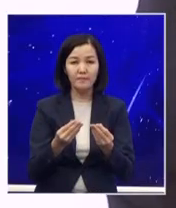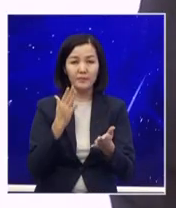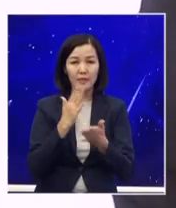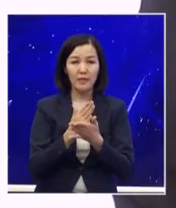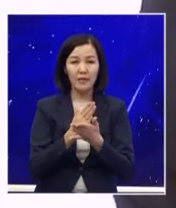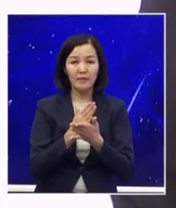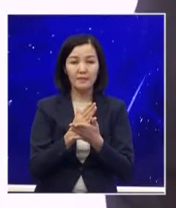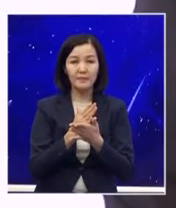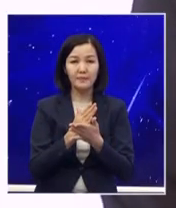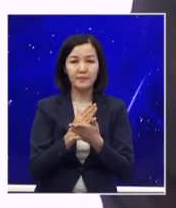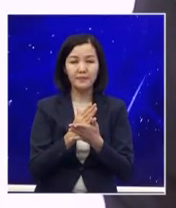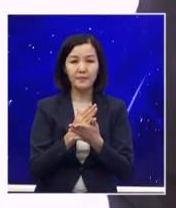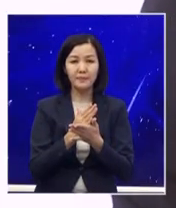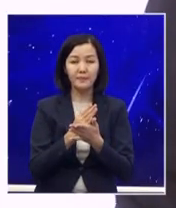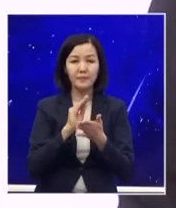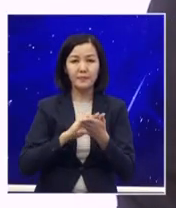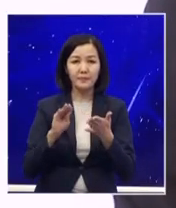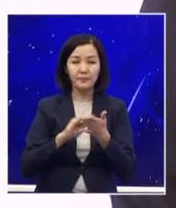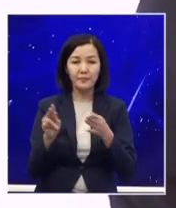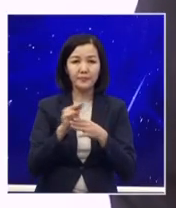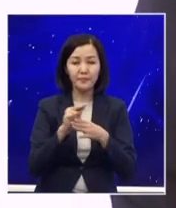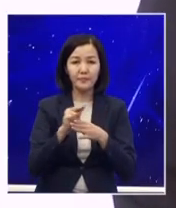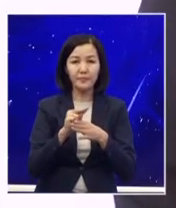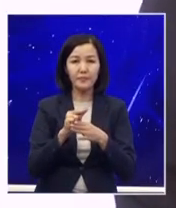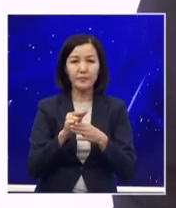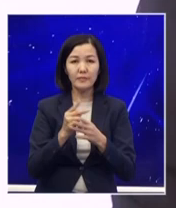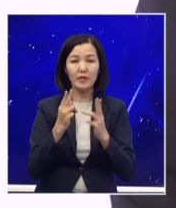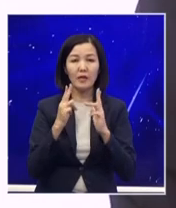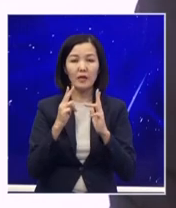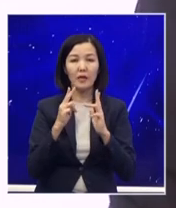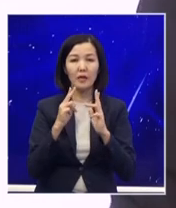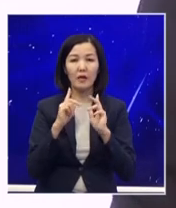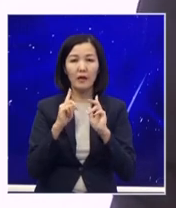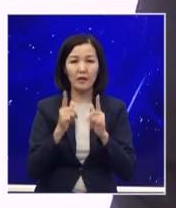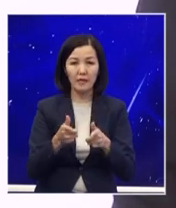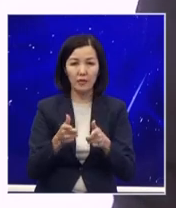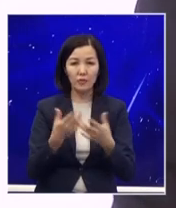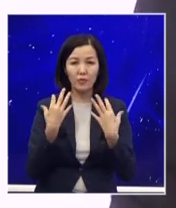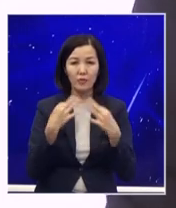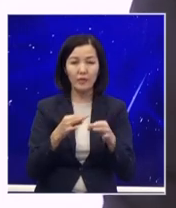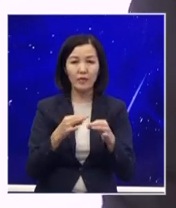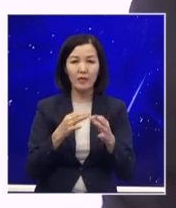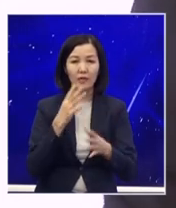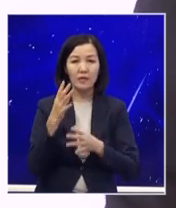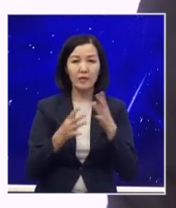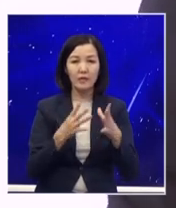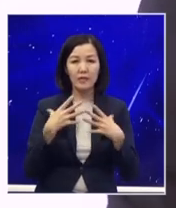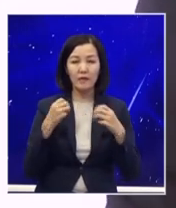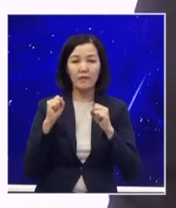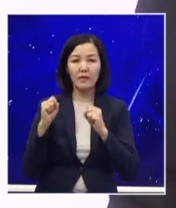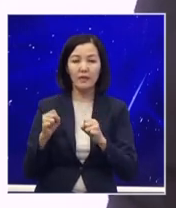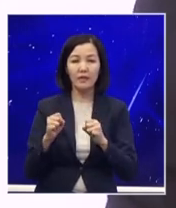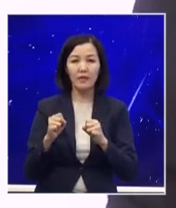имеется протокол лечения, который одобрен Всемирной организацией здравоохранения и полностью